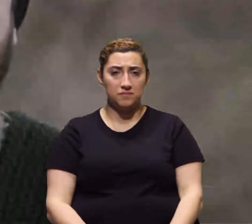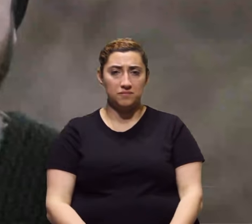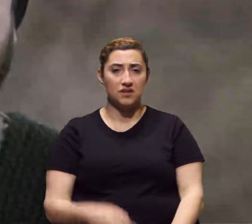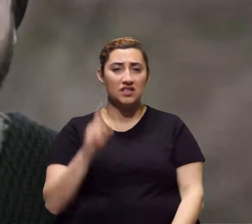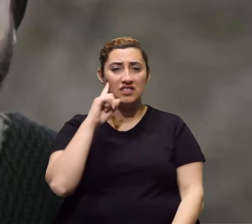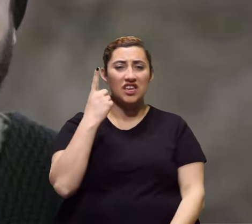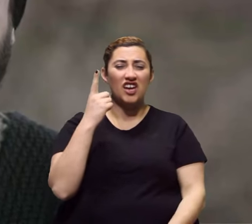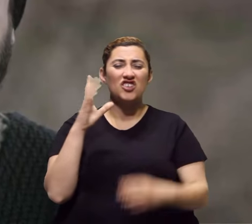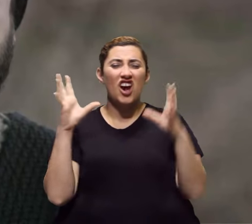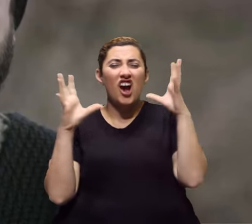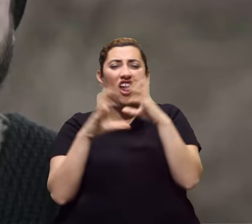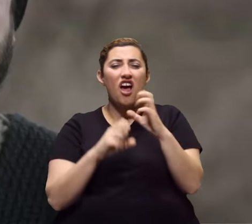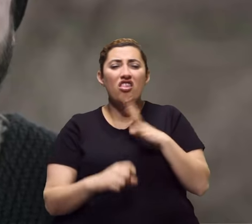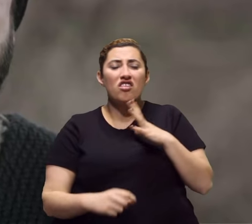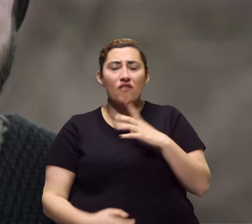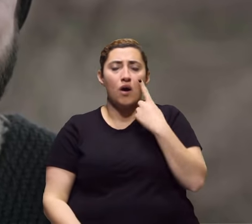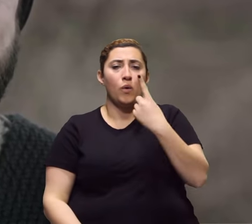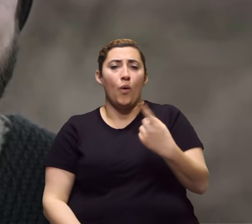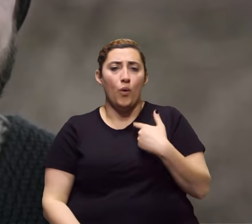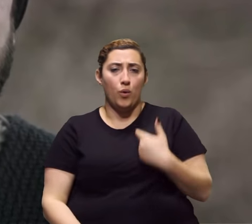Sade kör bir karanlık akseder o aynadan.